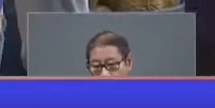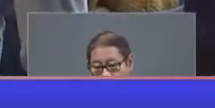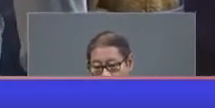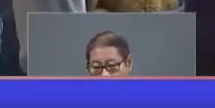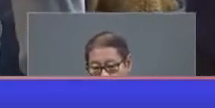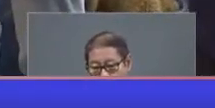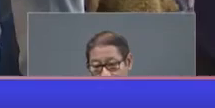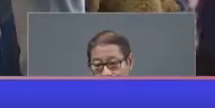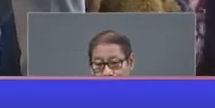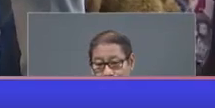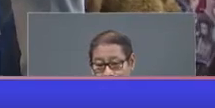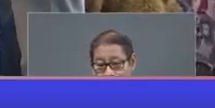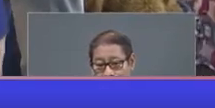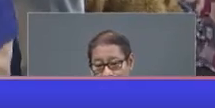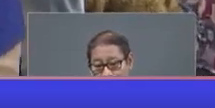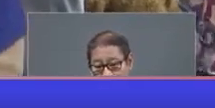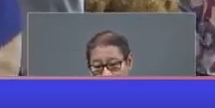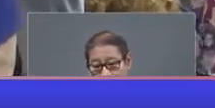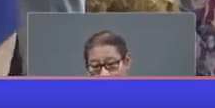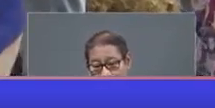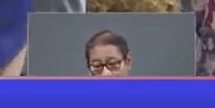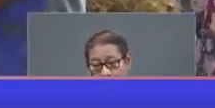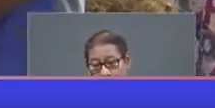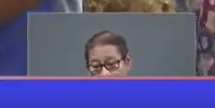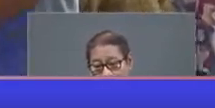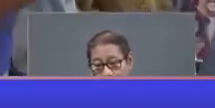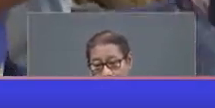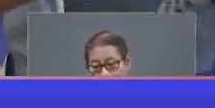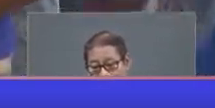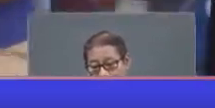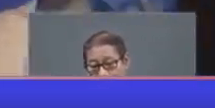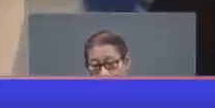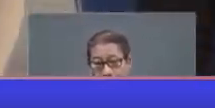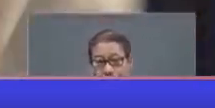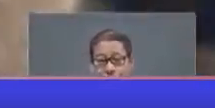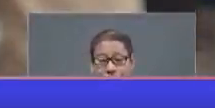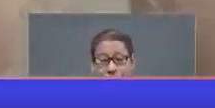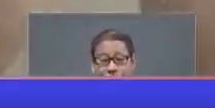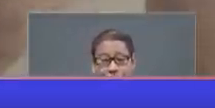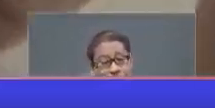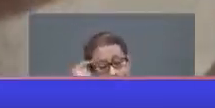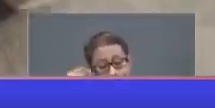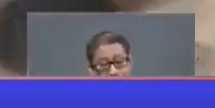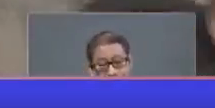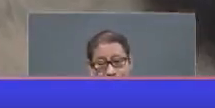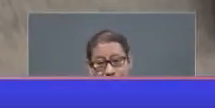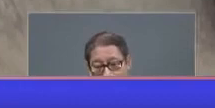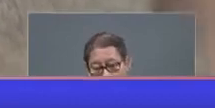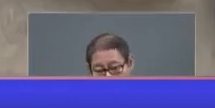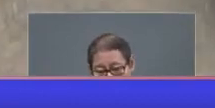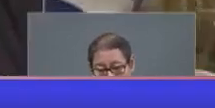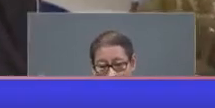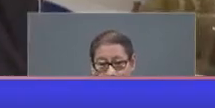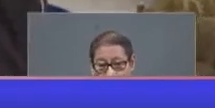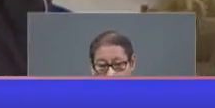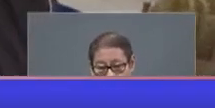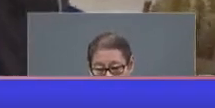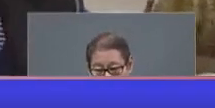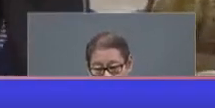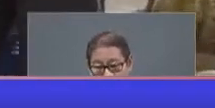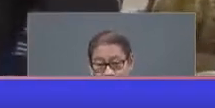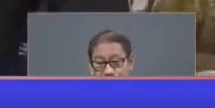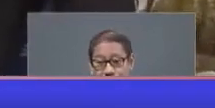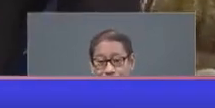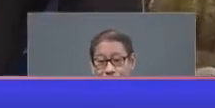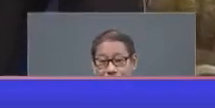พันชนีนะชนีก็ส่งออกได้นะคุณชนีก้านยาวซึ่งหน่่วยงานที่เกี่ยวข้องเนี่ยก็จะหามาตรการในการบริหารจัดการ